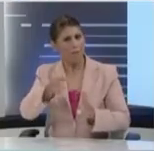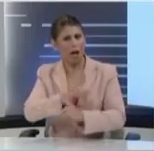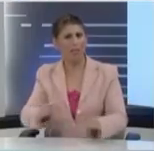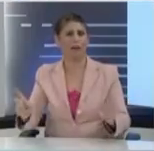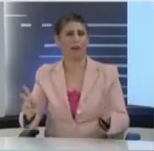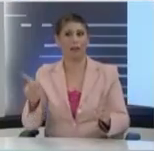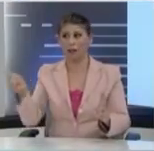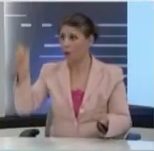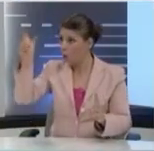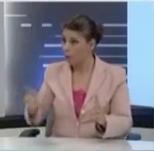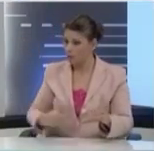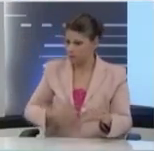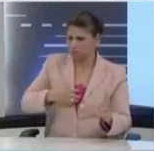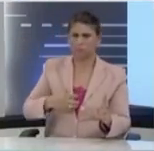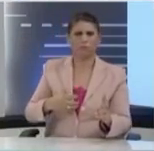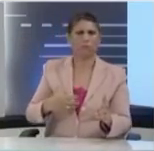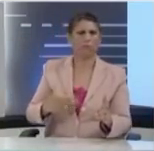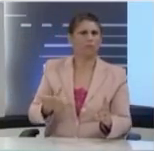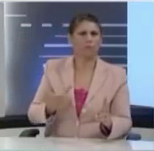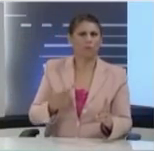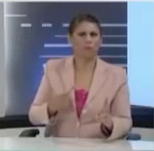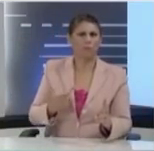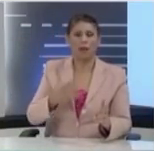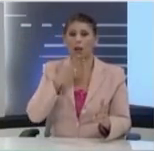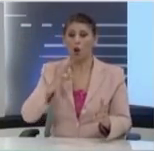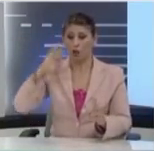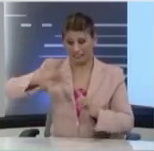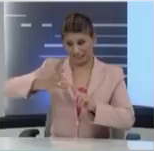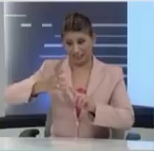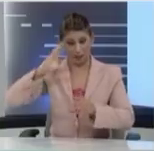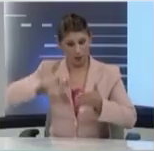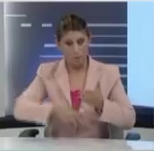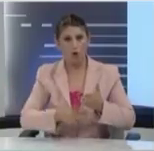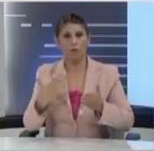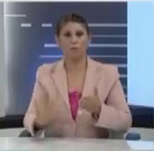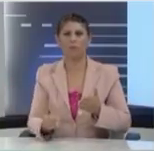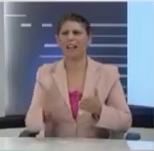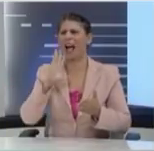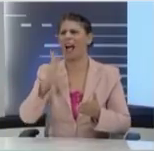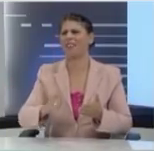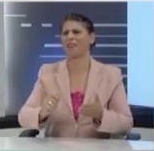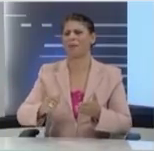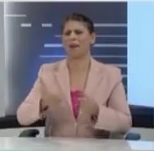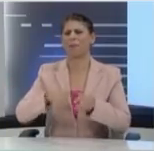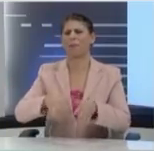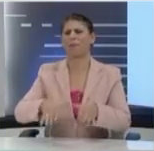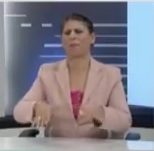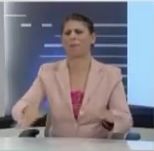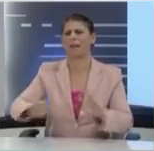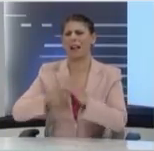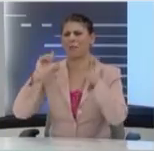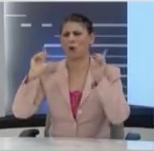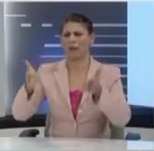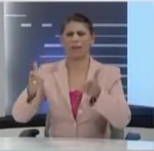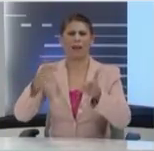Θυμώσατε γιατί είπε ότι τα περί τετάρτου μνημονίου που αποτελούν την καραμέλα την προπαγανδιστική σας είναι λόγια